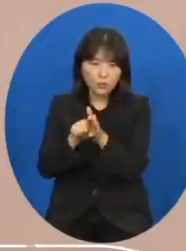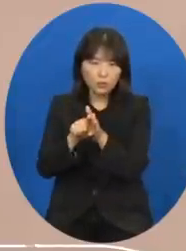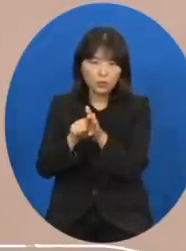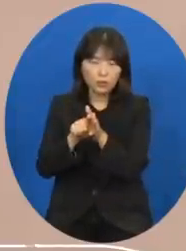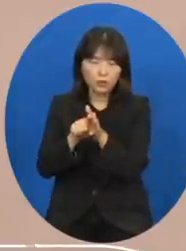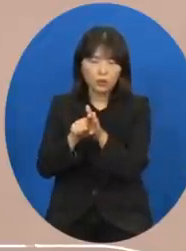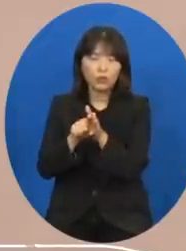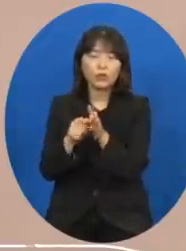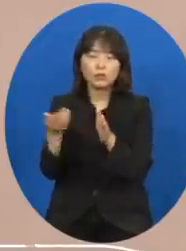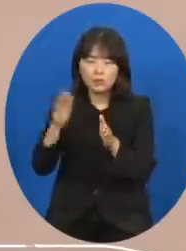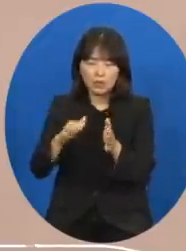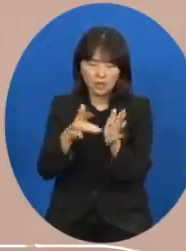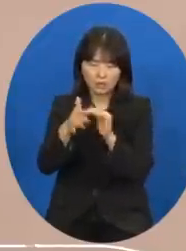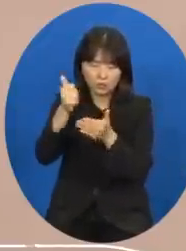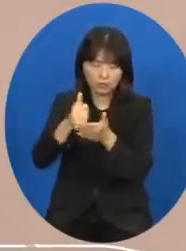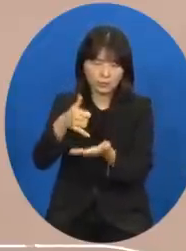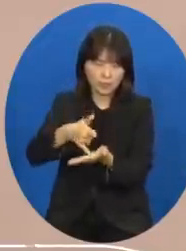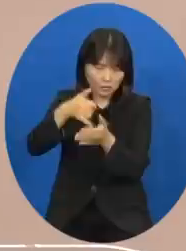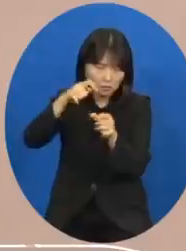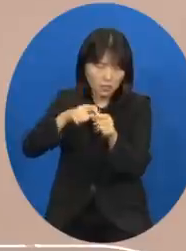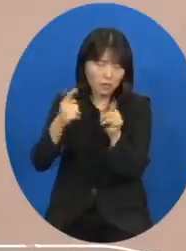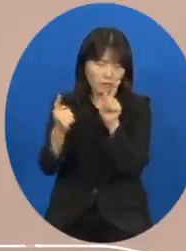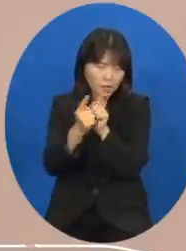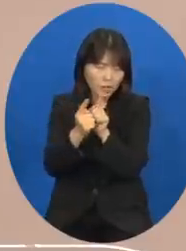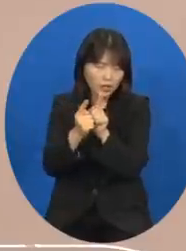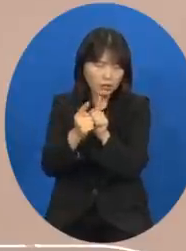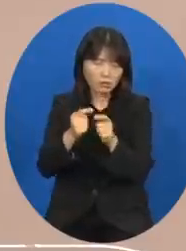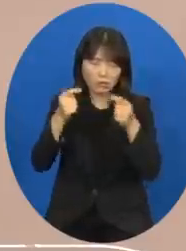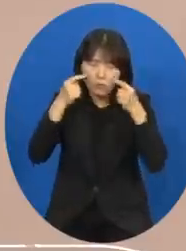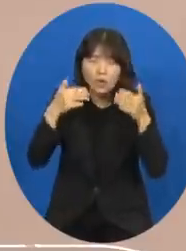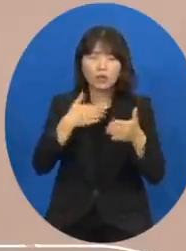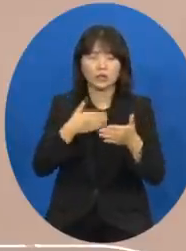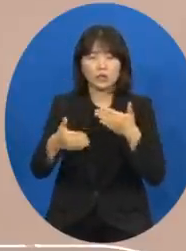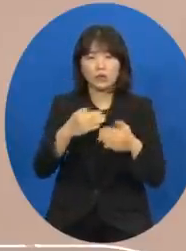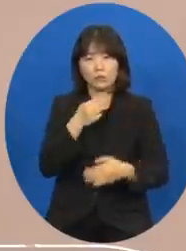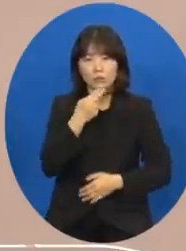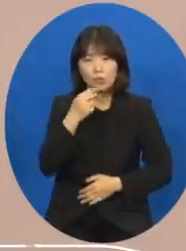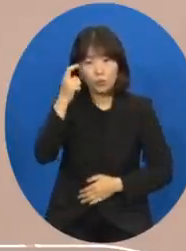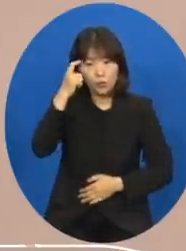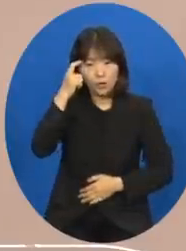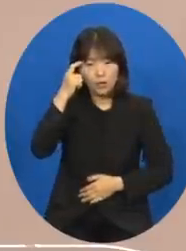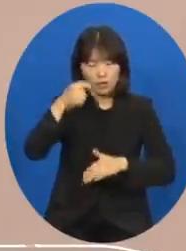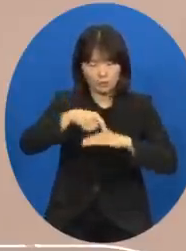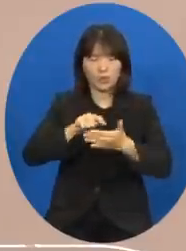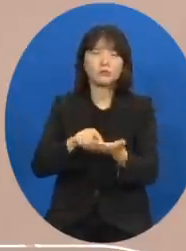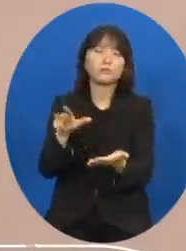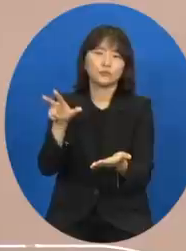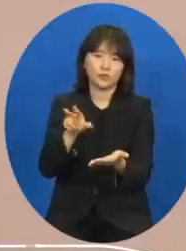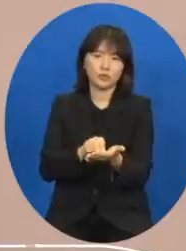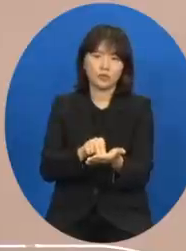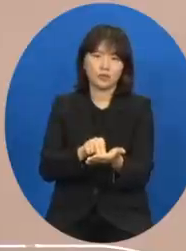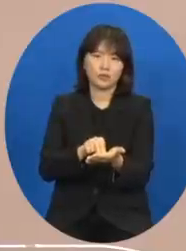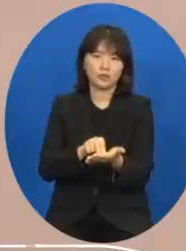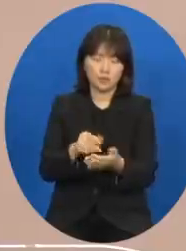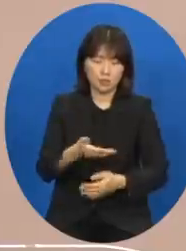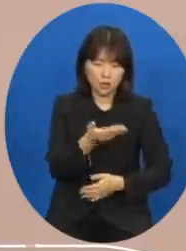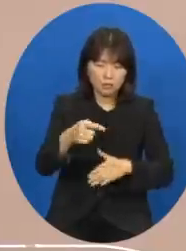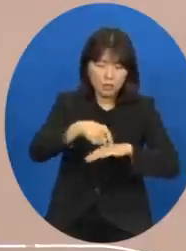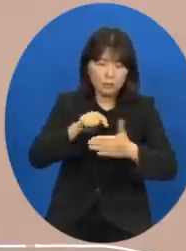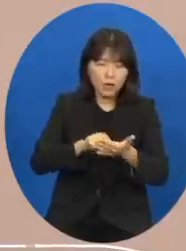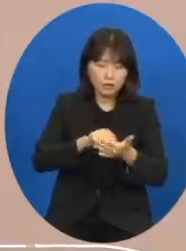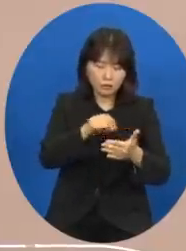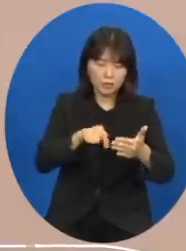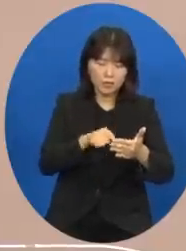만났다는 분명한 체험이 없는 걸까요? 마음의 문제가 있습니다. 여러분이 예수님을 마음에서